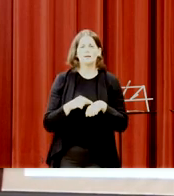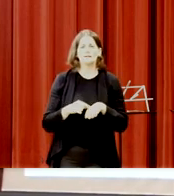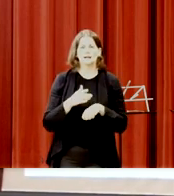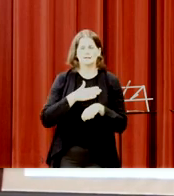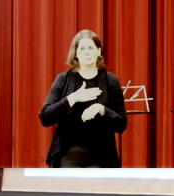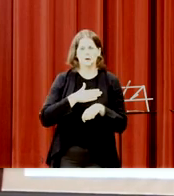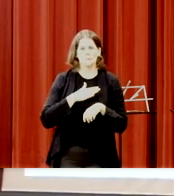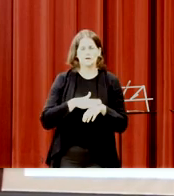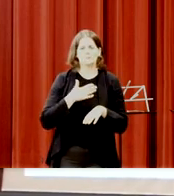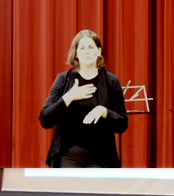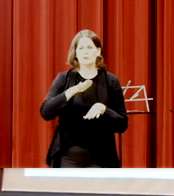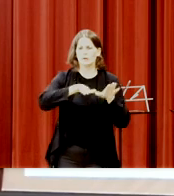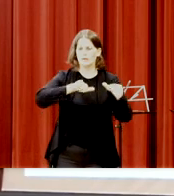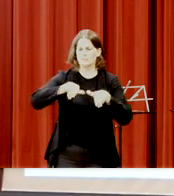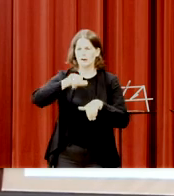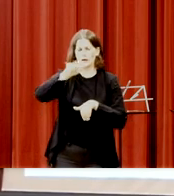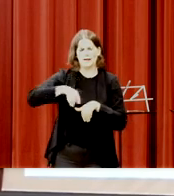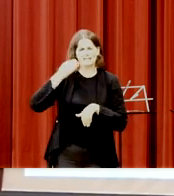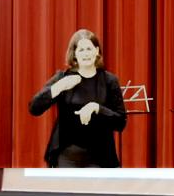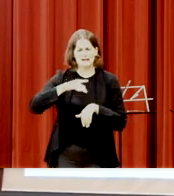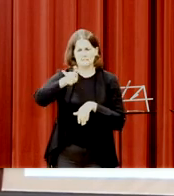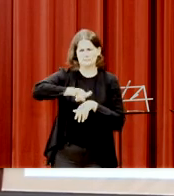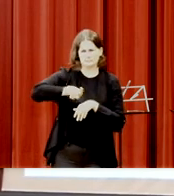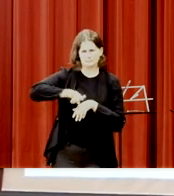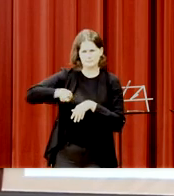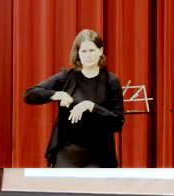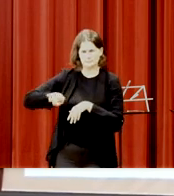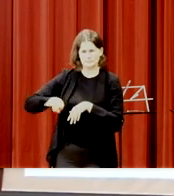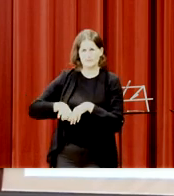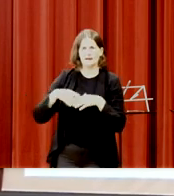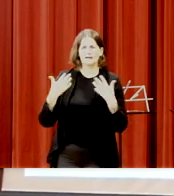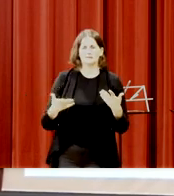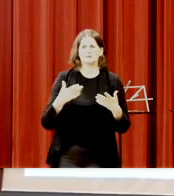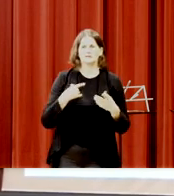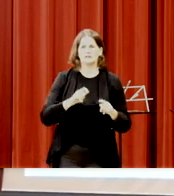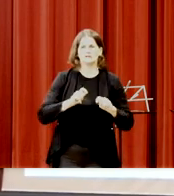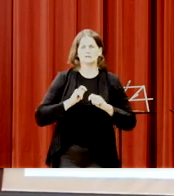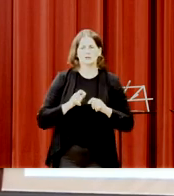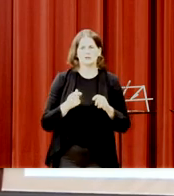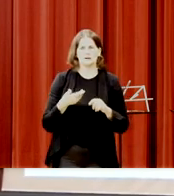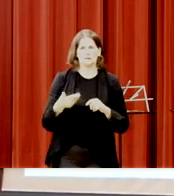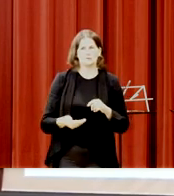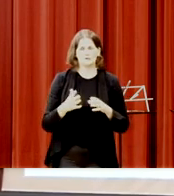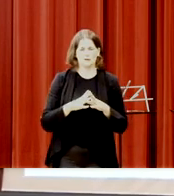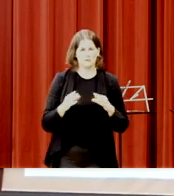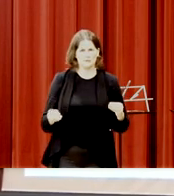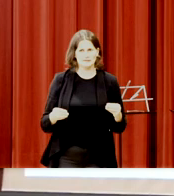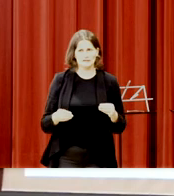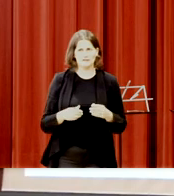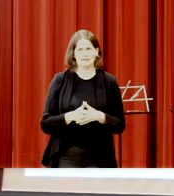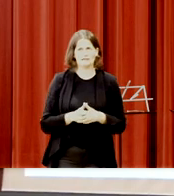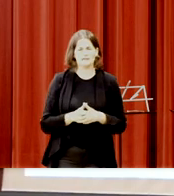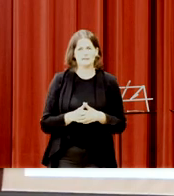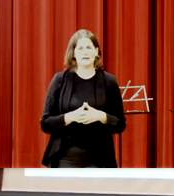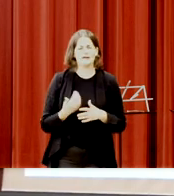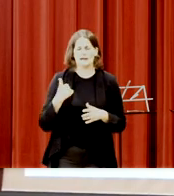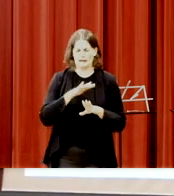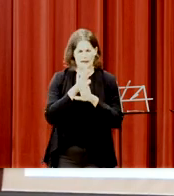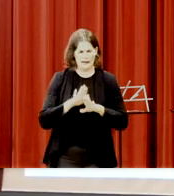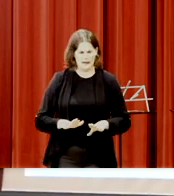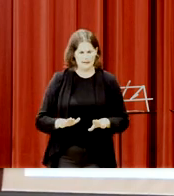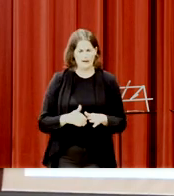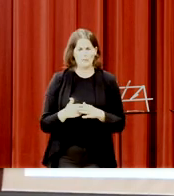acabant. Com dia abans, tenim un gran repte i estic convençut que amb l'esforç i la